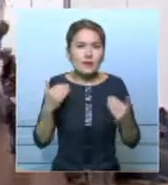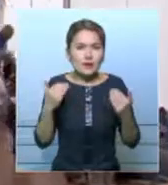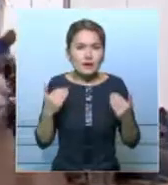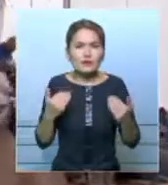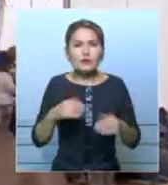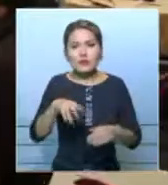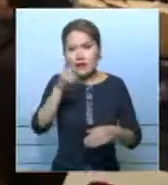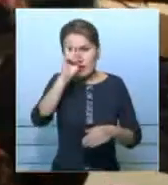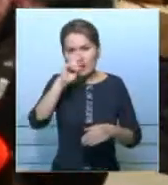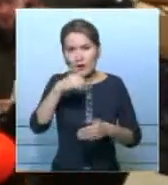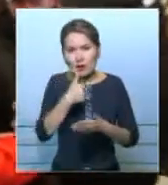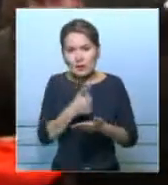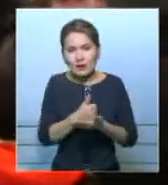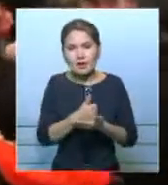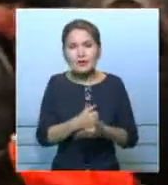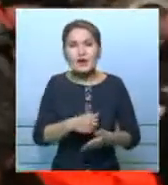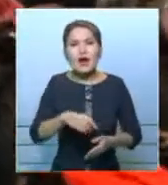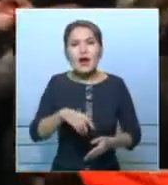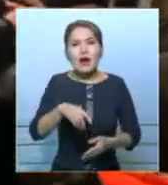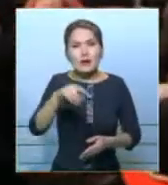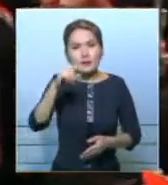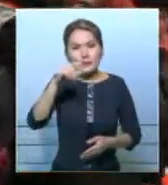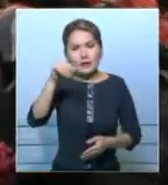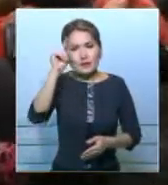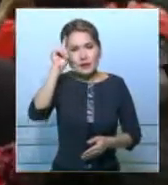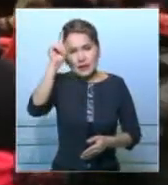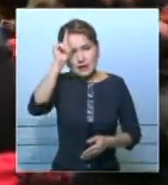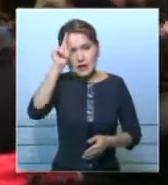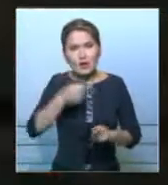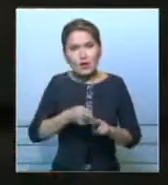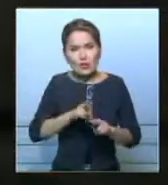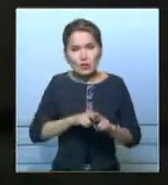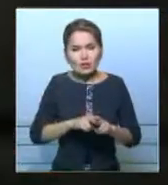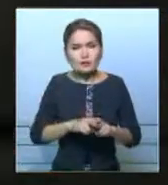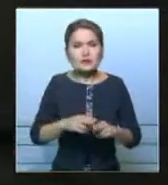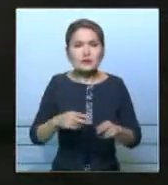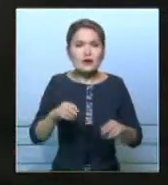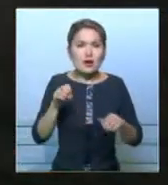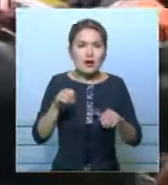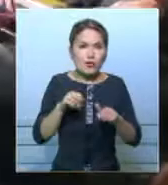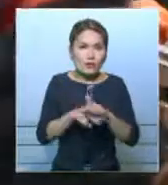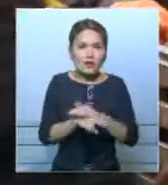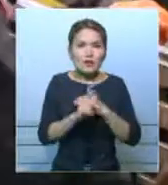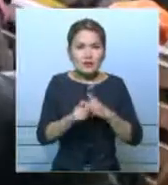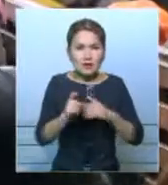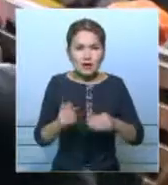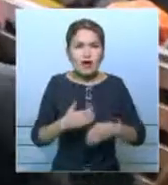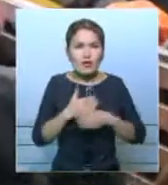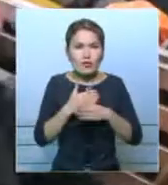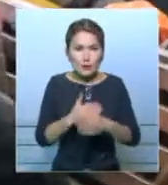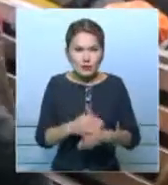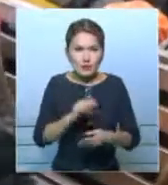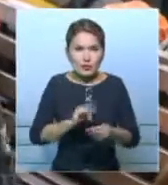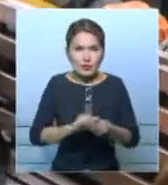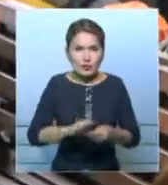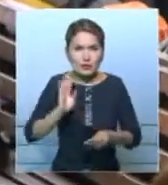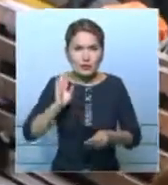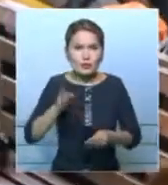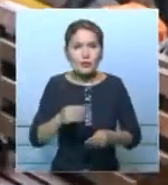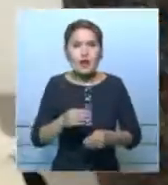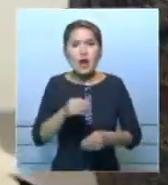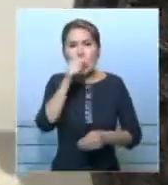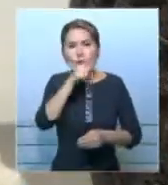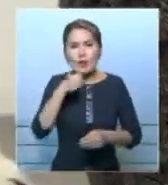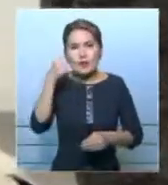ұстаған бағытының қиындықтан шығар жолындағы ең дұрыс шешім екеніне шүбә келтірмей отыр. Жалпы Франтекс агенттігінің